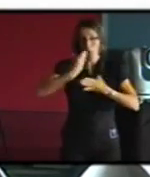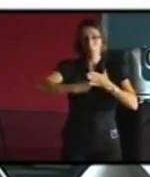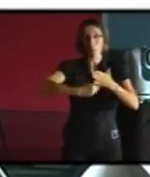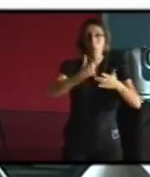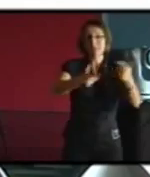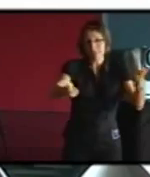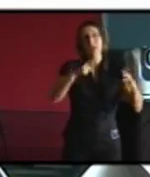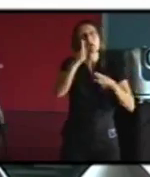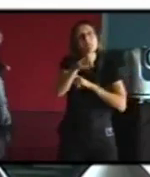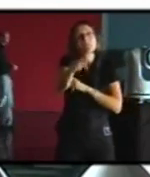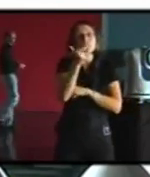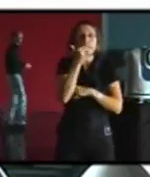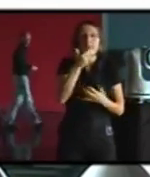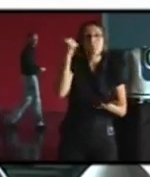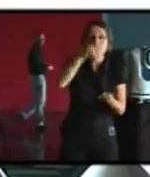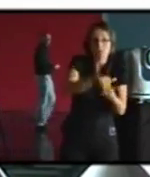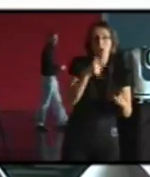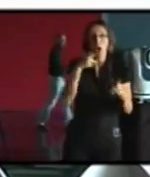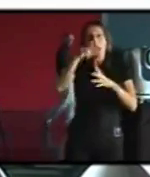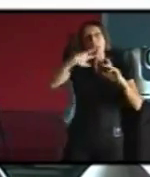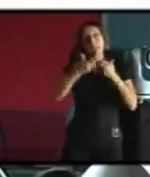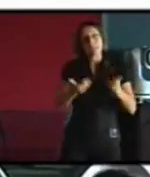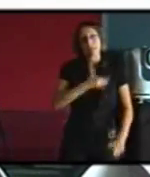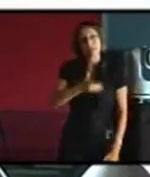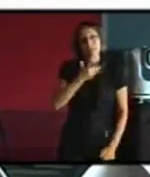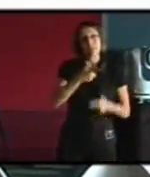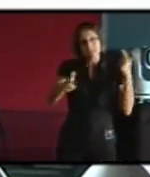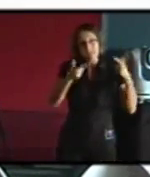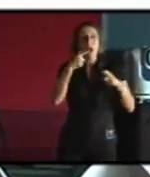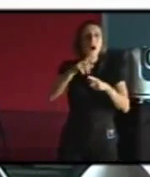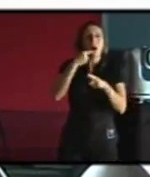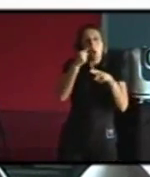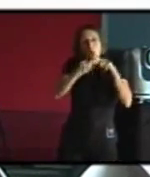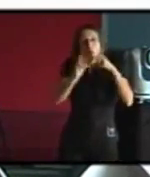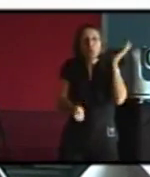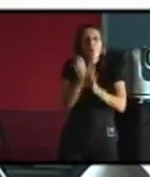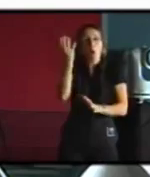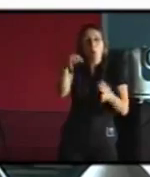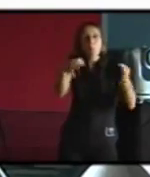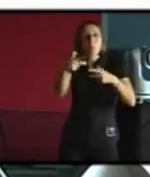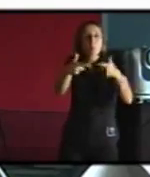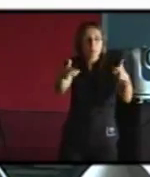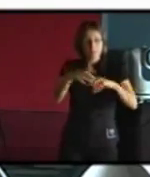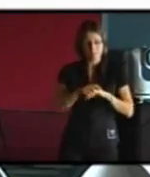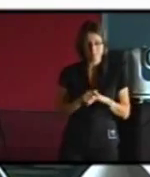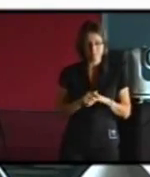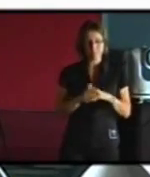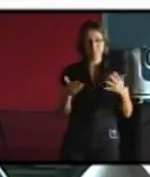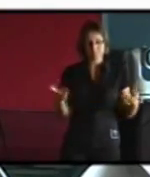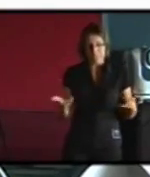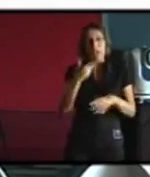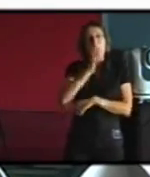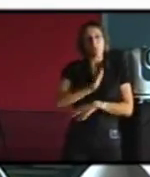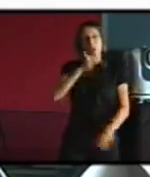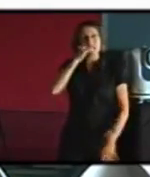du logement de meilleure qualité, à meilleur marché, avec des programmations nouvelles, etc. Et donc on a travaillé sur une situation donc en limite à